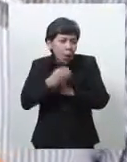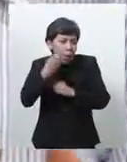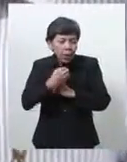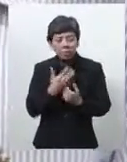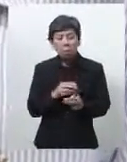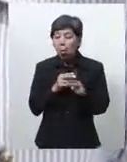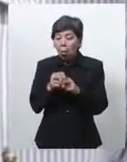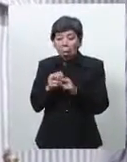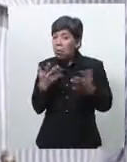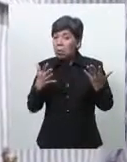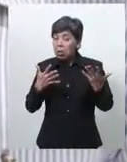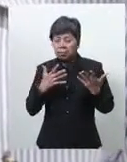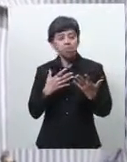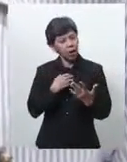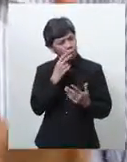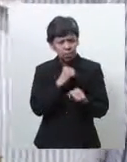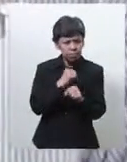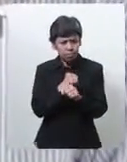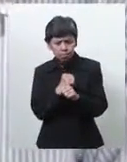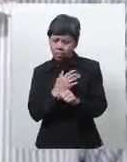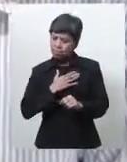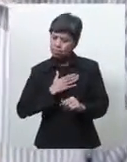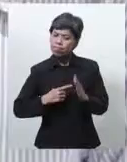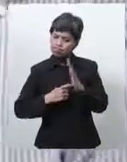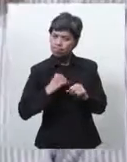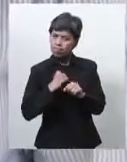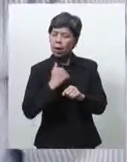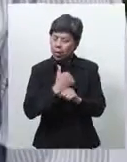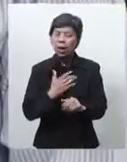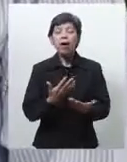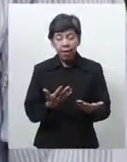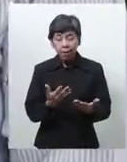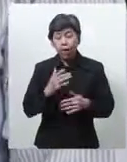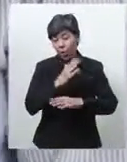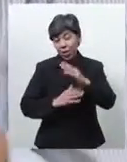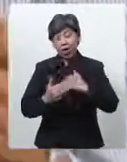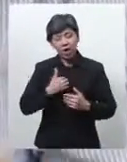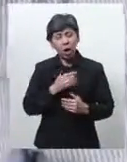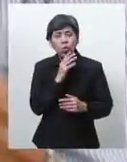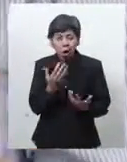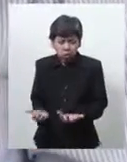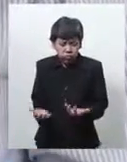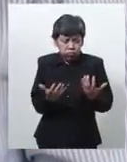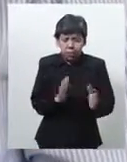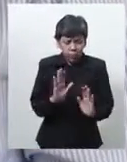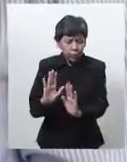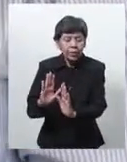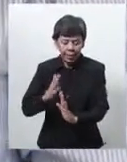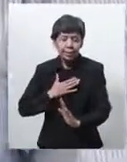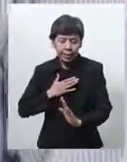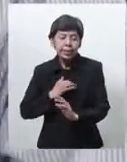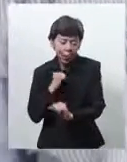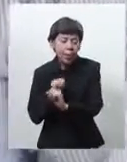าไม่นิ่งดูดายแล้วก็พยายามที่จะทำอะไรให้ได้ตัวด้วยตนเองเพื่อนพี่ต้นบอกว่าพี่ต้นเนี่ยเวลายกของเนี่ยก็จะพยายาม